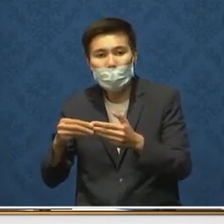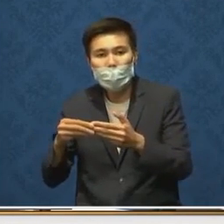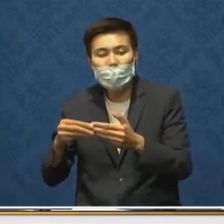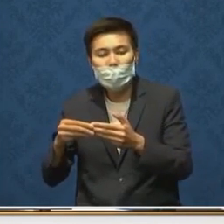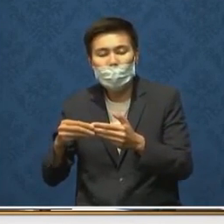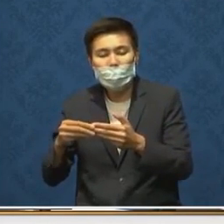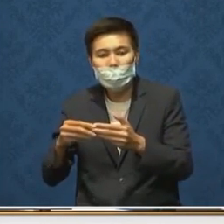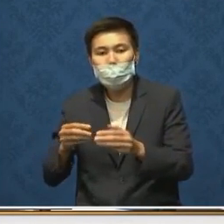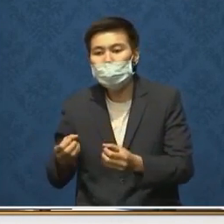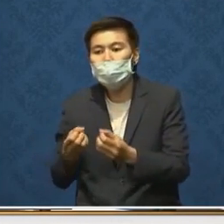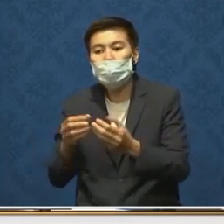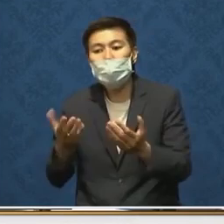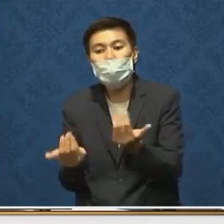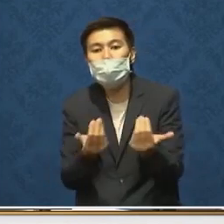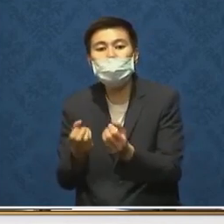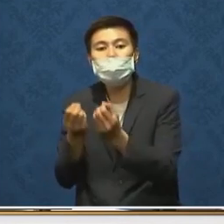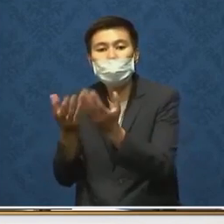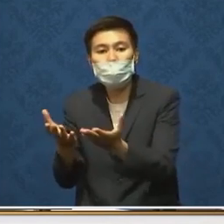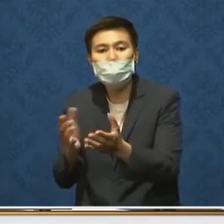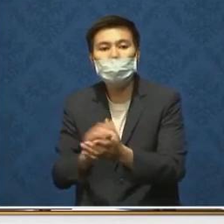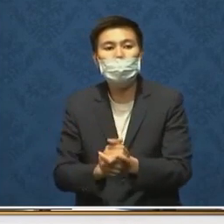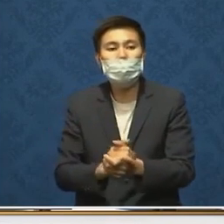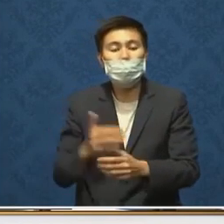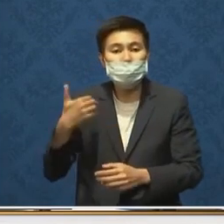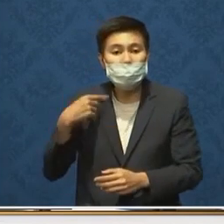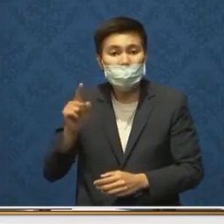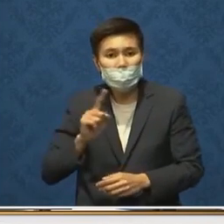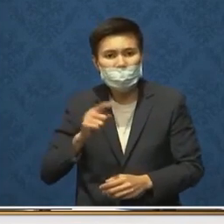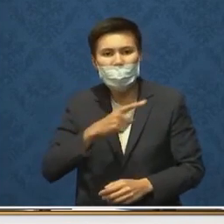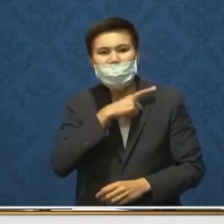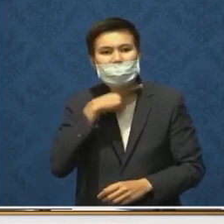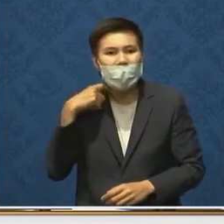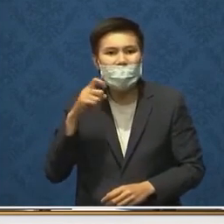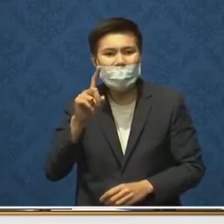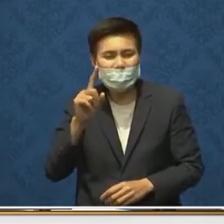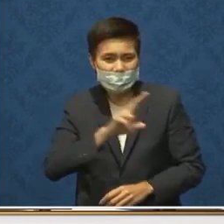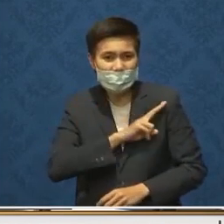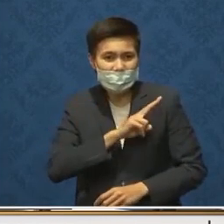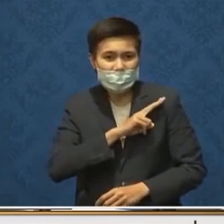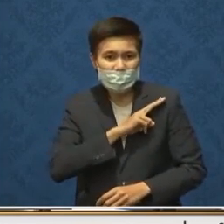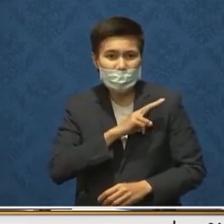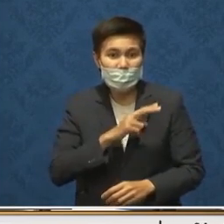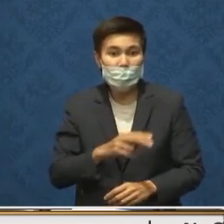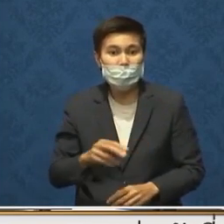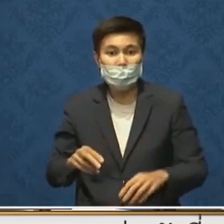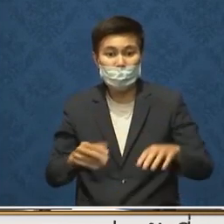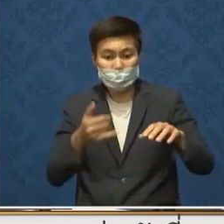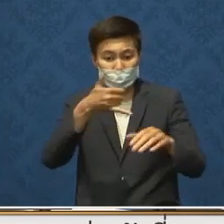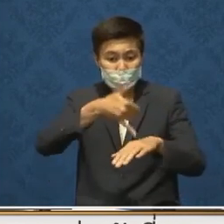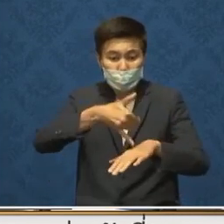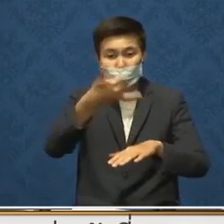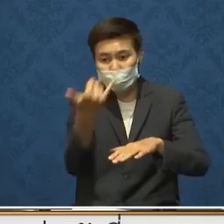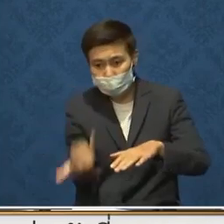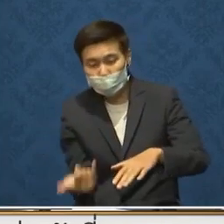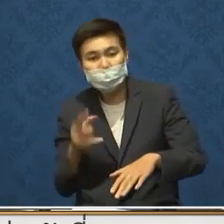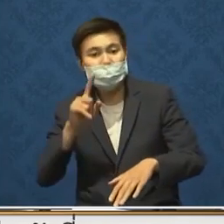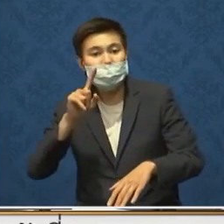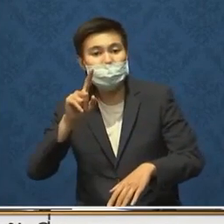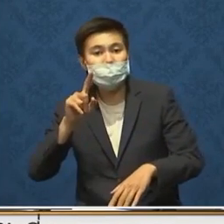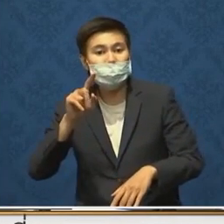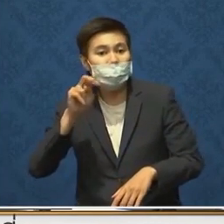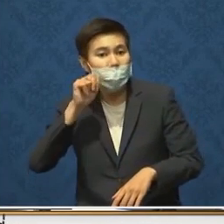ลงควรในรถแฟนคอร์โดดนเจ้พยาจะต้องให้คลตายเท่าไรท่นายกประยุสถึยันรู้เรองเหร่านี้